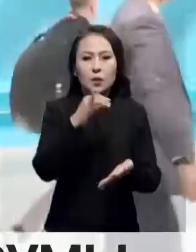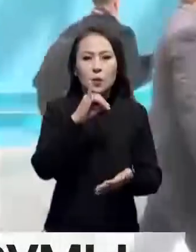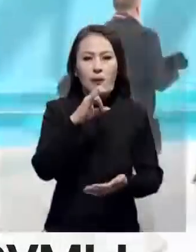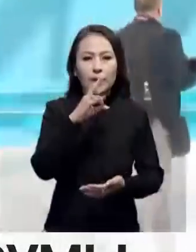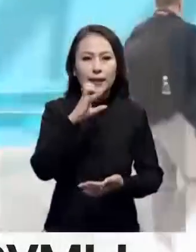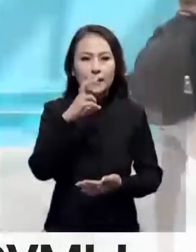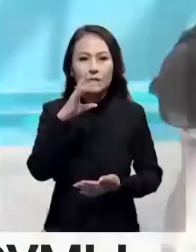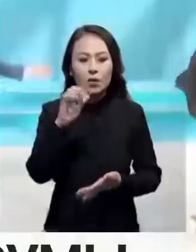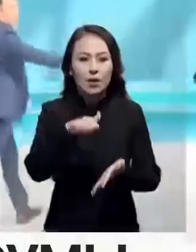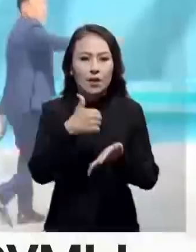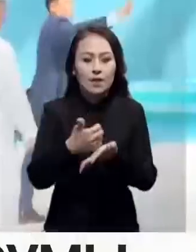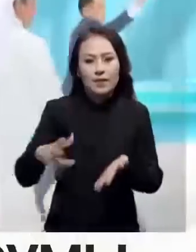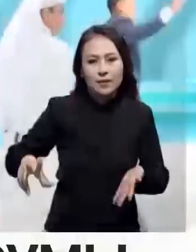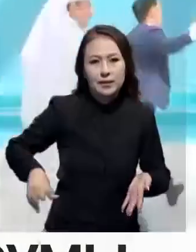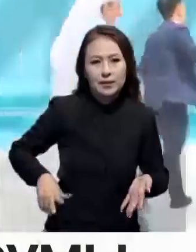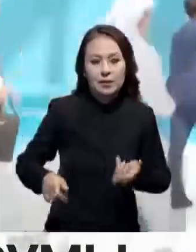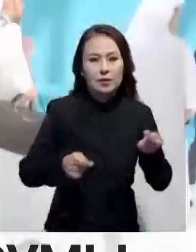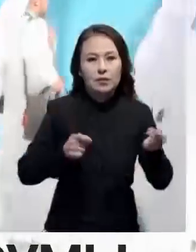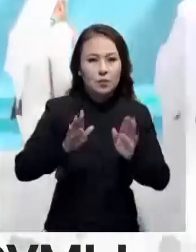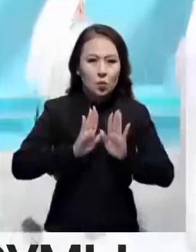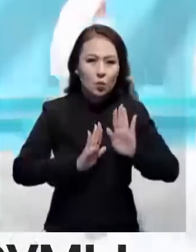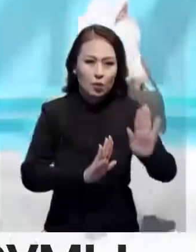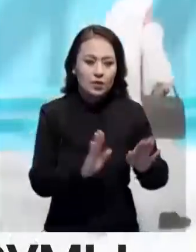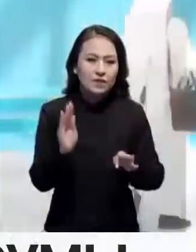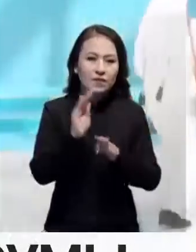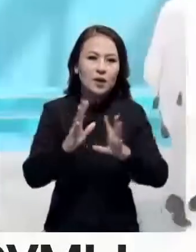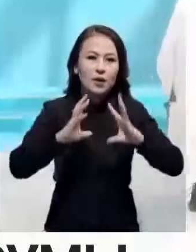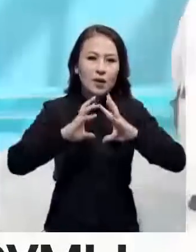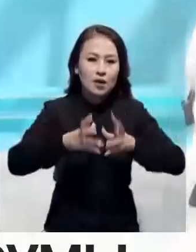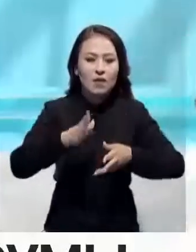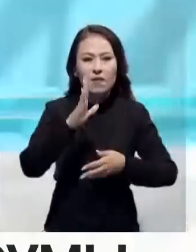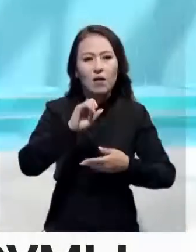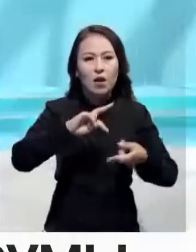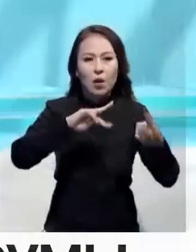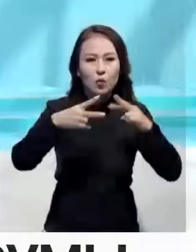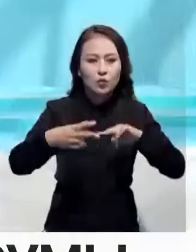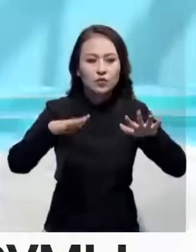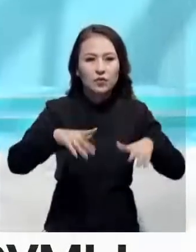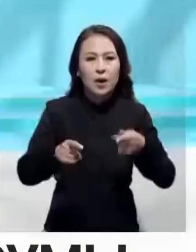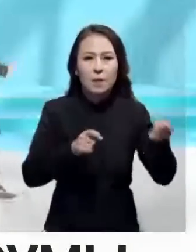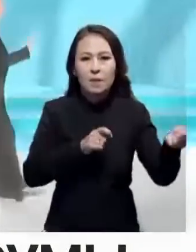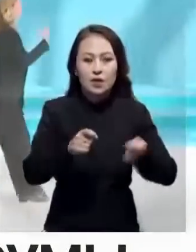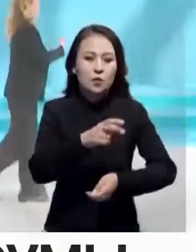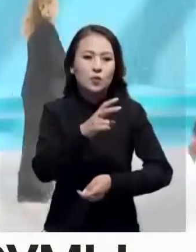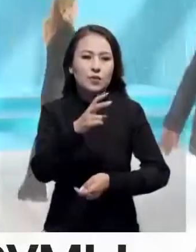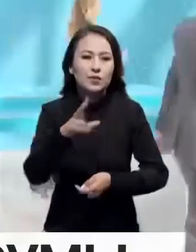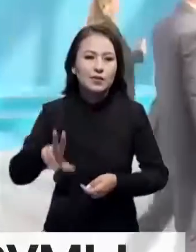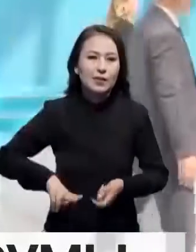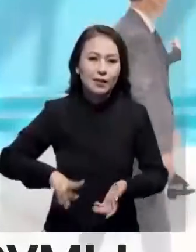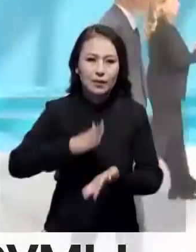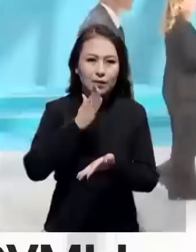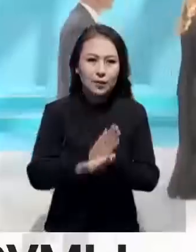бас директоры, Біріккен Ұлттар ұйымы бас хатшысының орынбасары және Халықаралық валюта қорының басқарушы директоры бар.